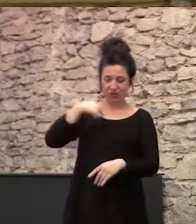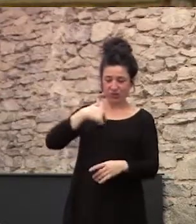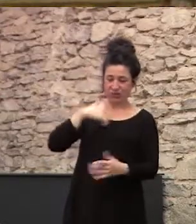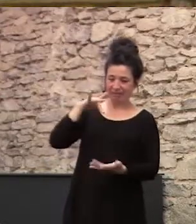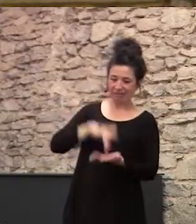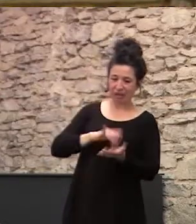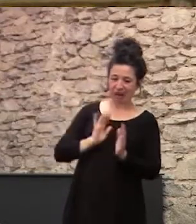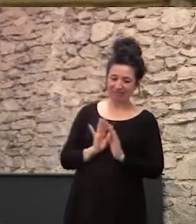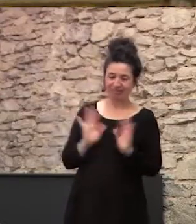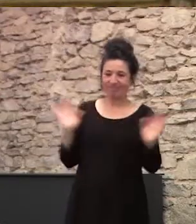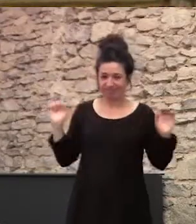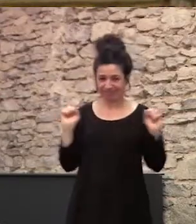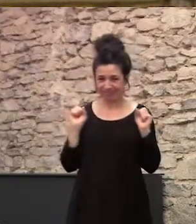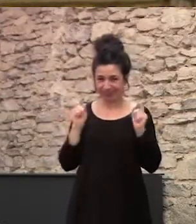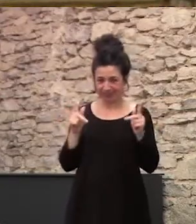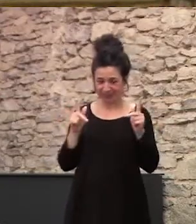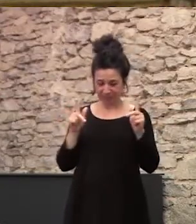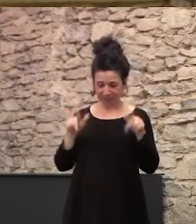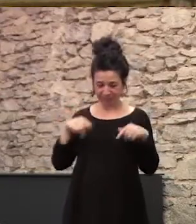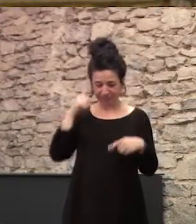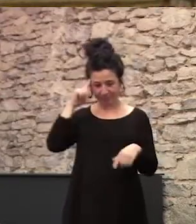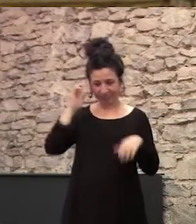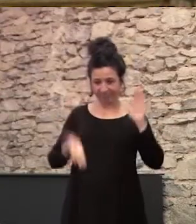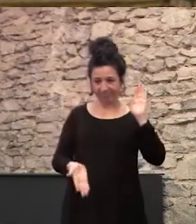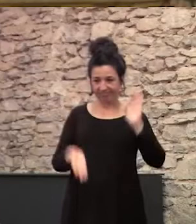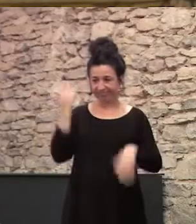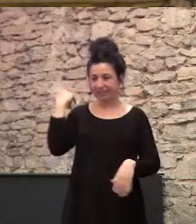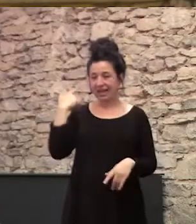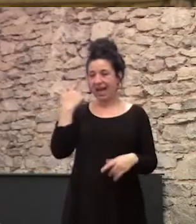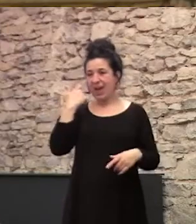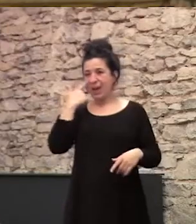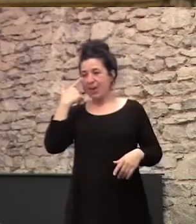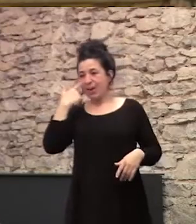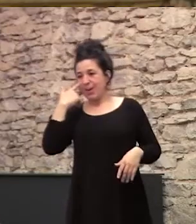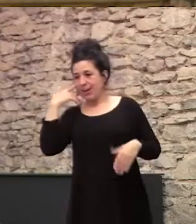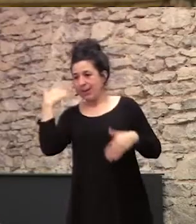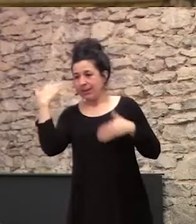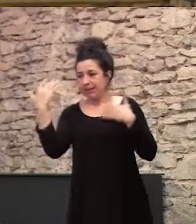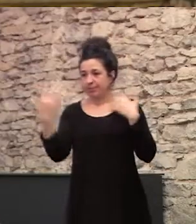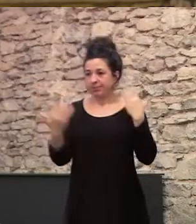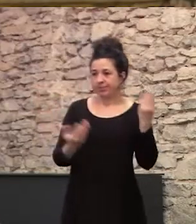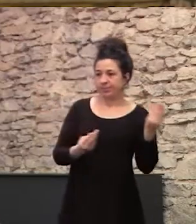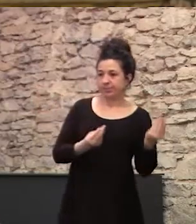no? Uh-huh. Ba, a ber.